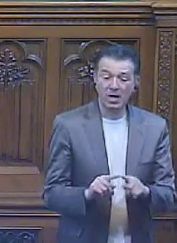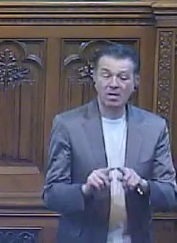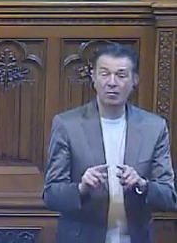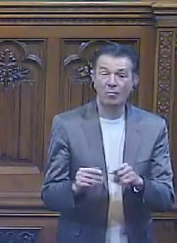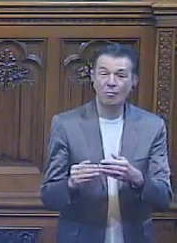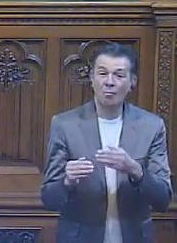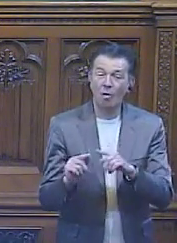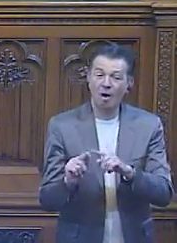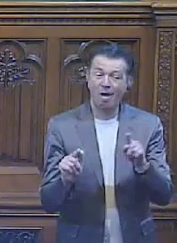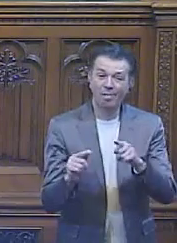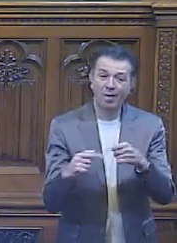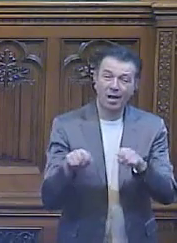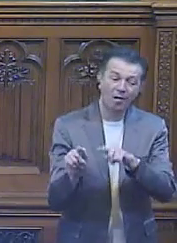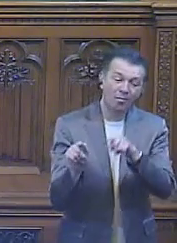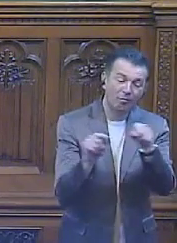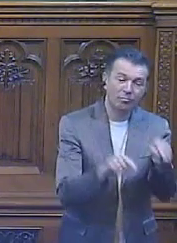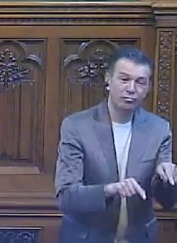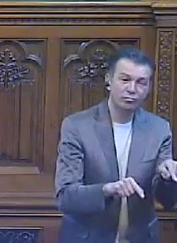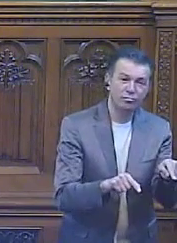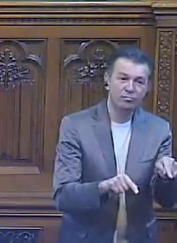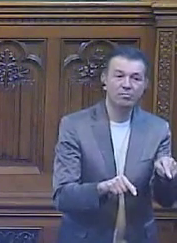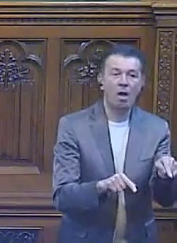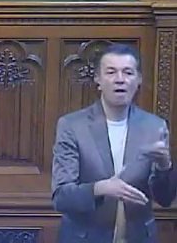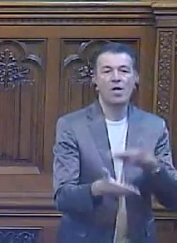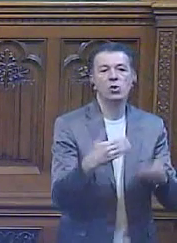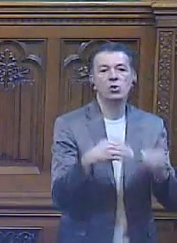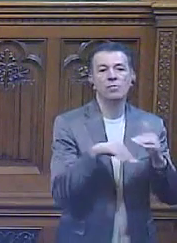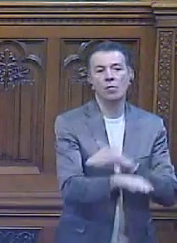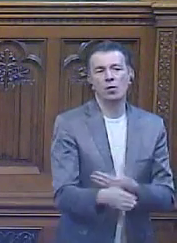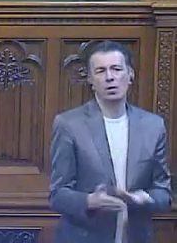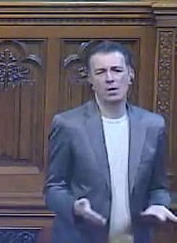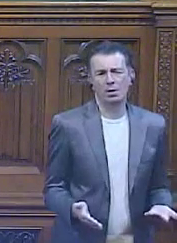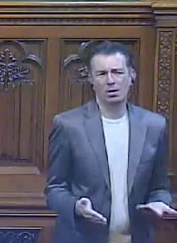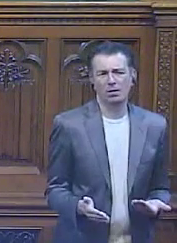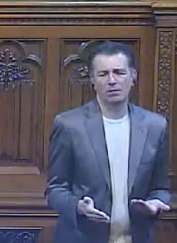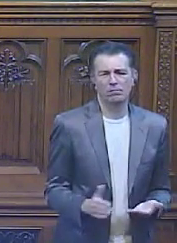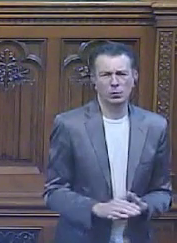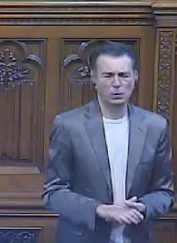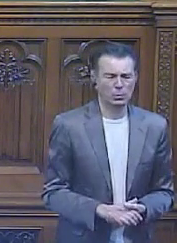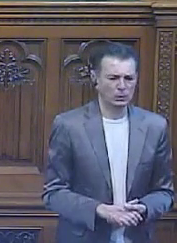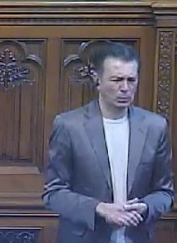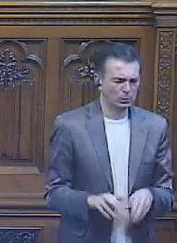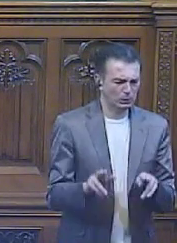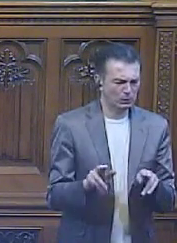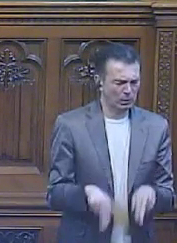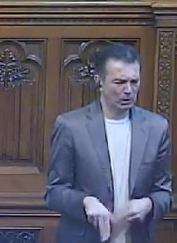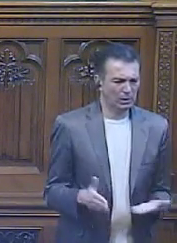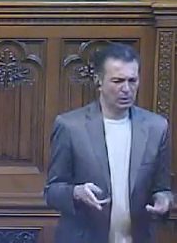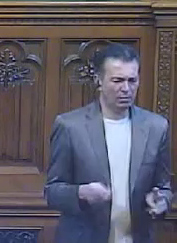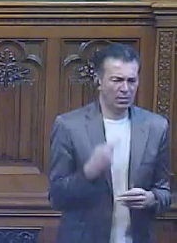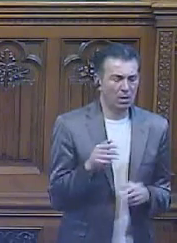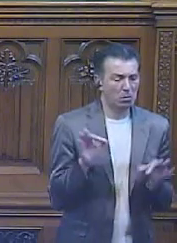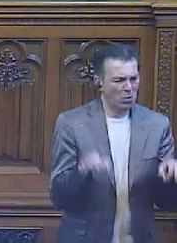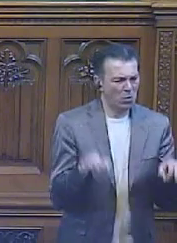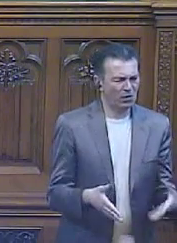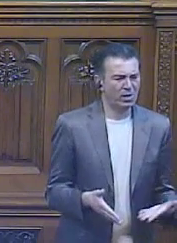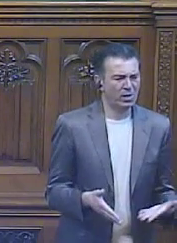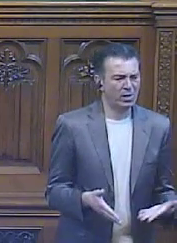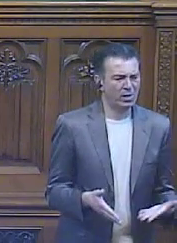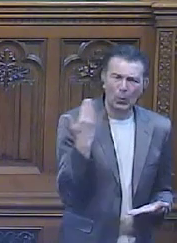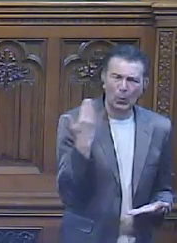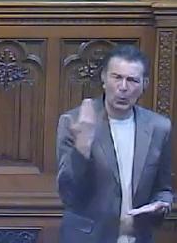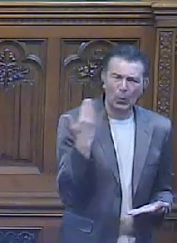Land weiterziehen, Wirtschaftsflüchtlinge sind. Auch das ist rechtens, wie sagt man höflich,